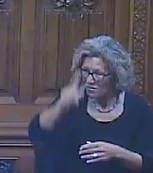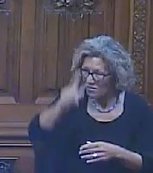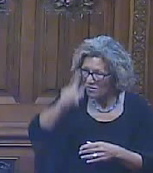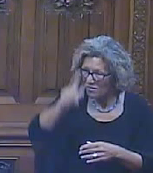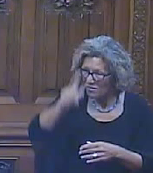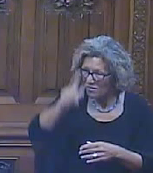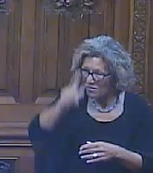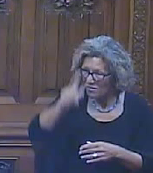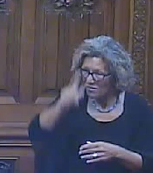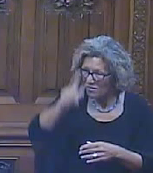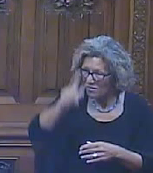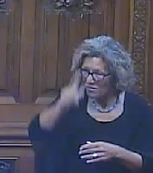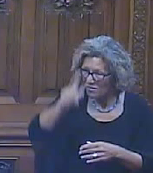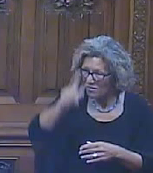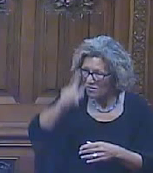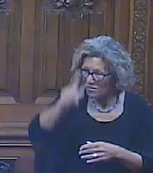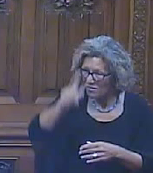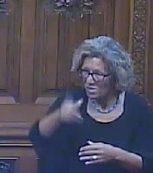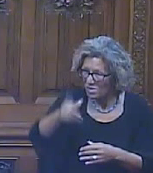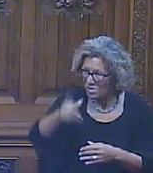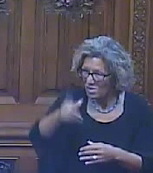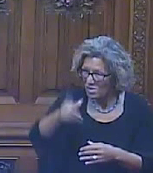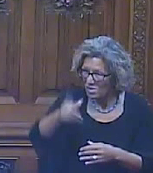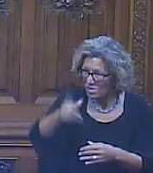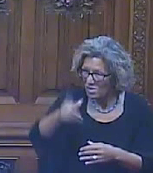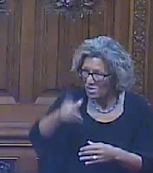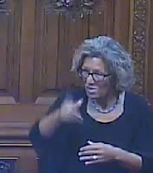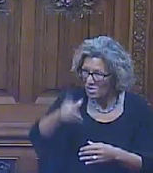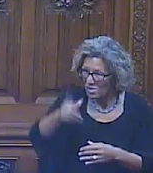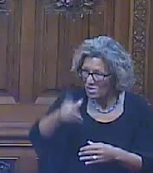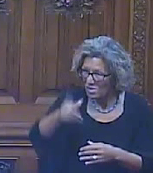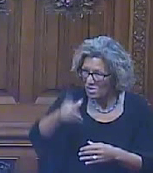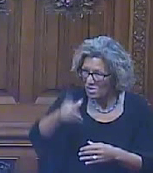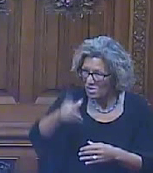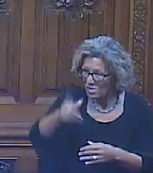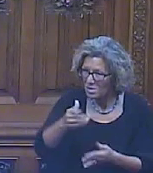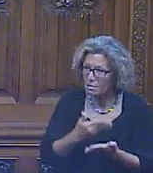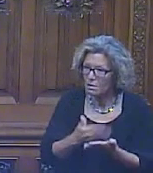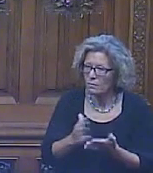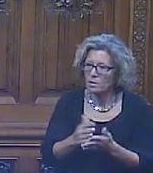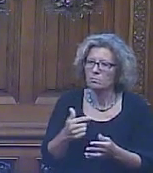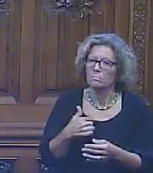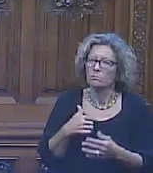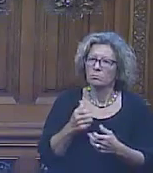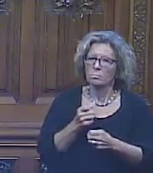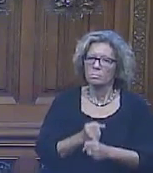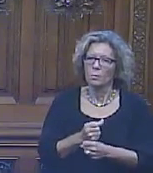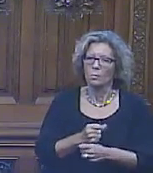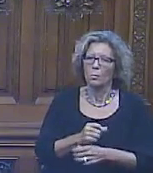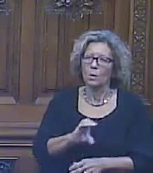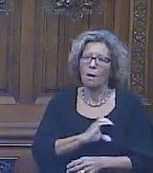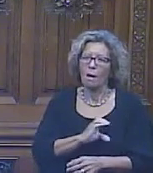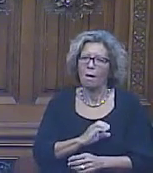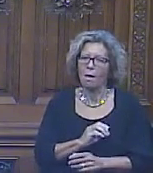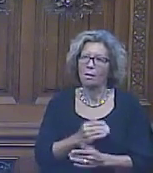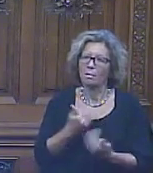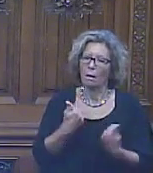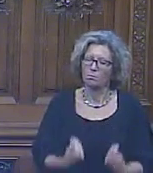Hope in dieser Stadt wissen, was Haltung und was Charakter ist.